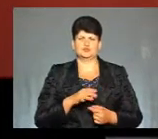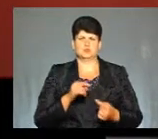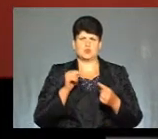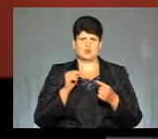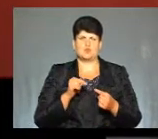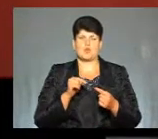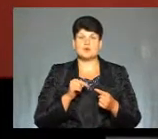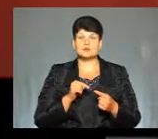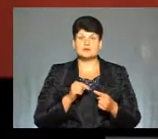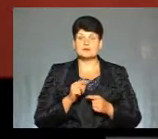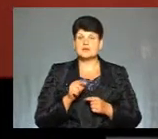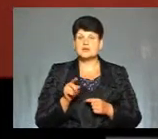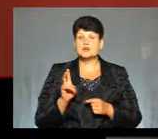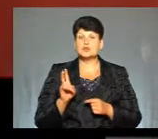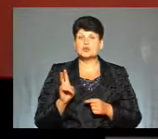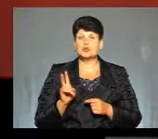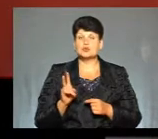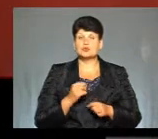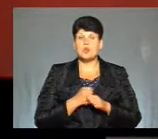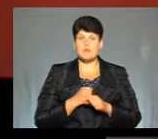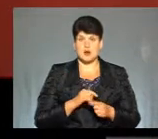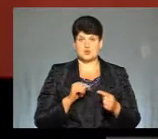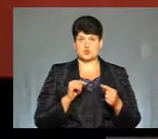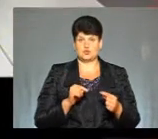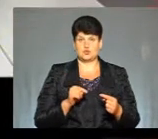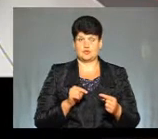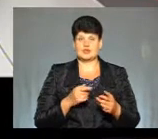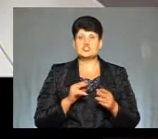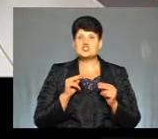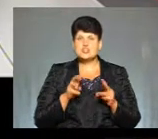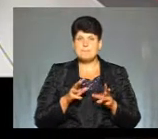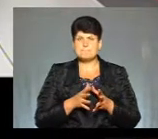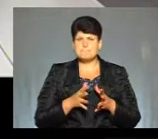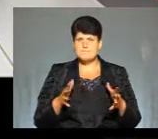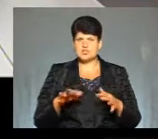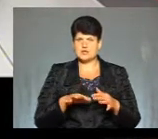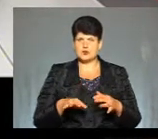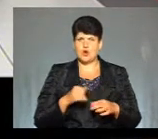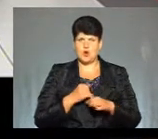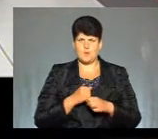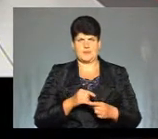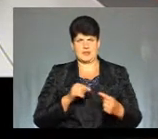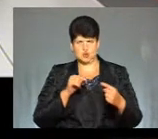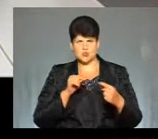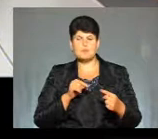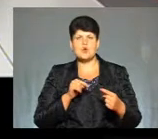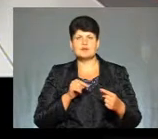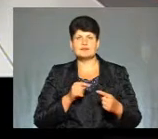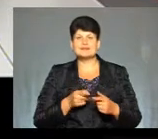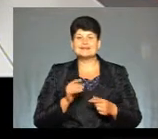супротив ті, хто чинять супротив. Тобто, чим більше територія чинить супротив,